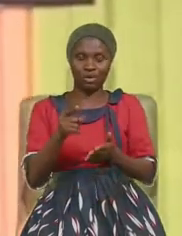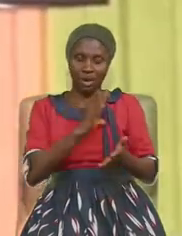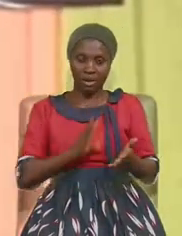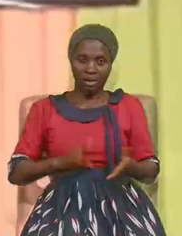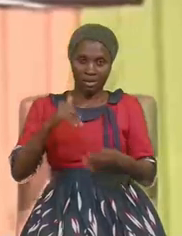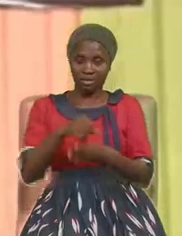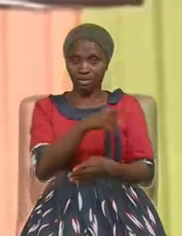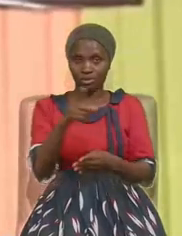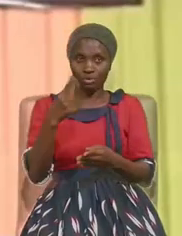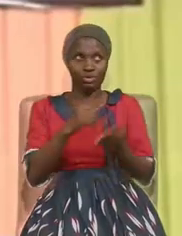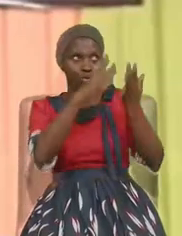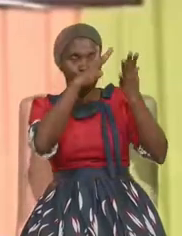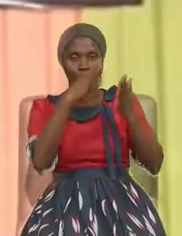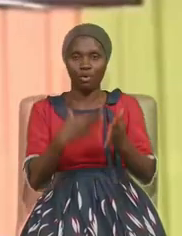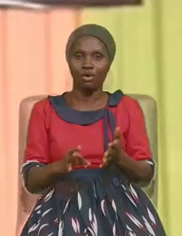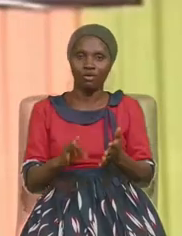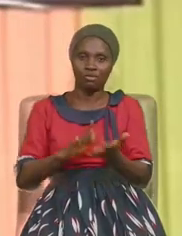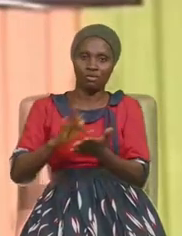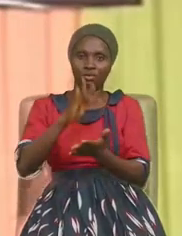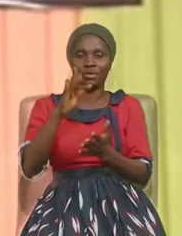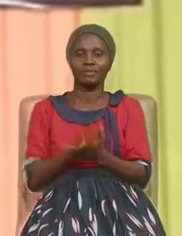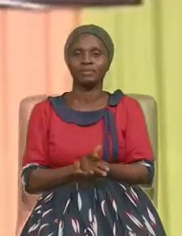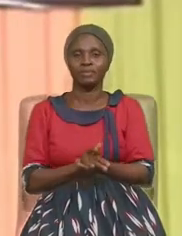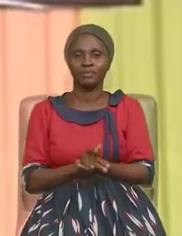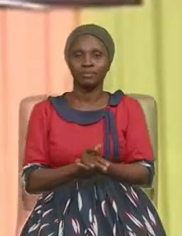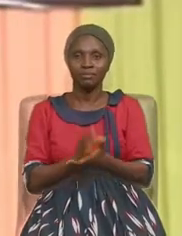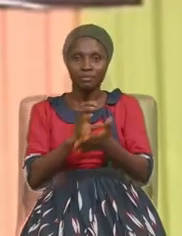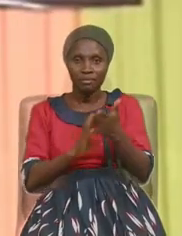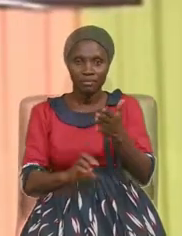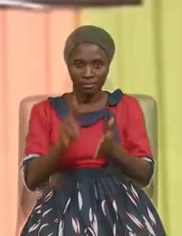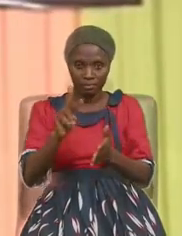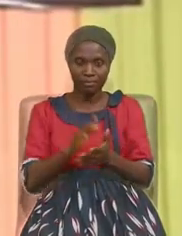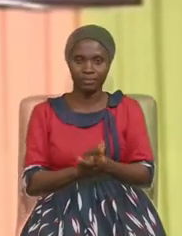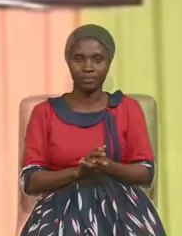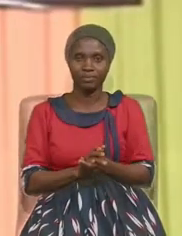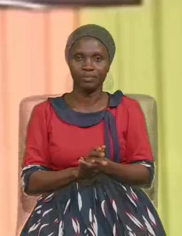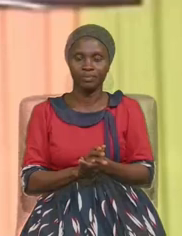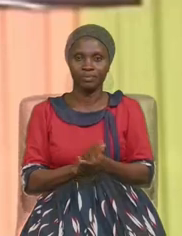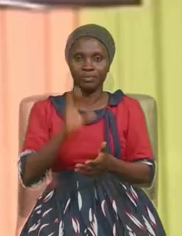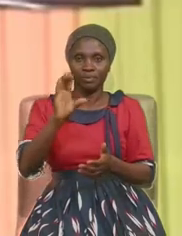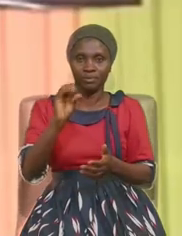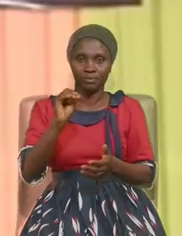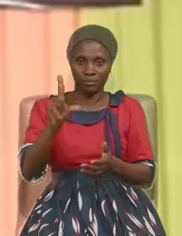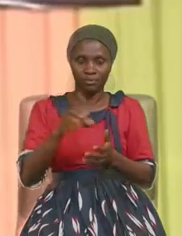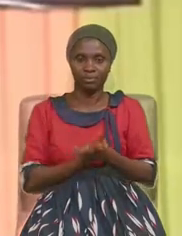l'espérance de la gloire. Chapitre 2 de Colossiens.